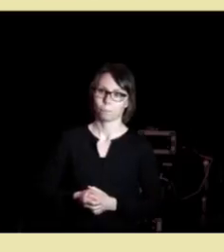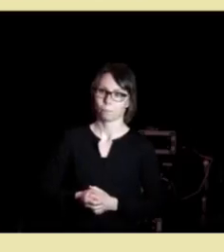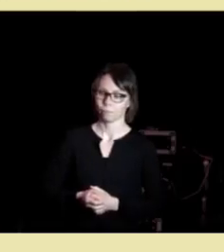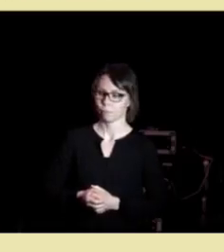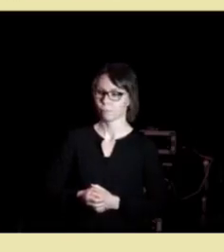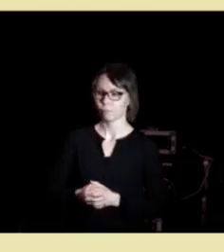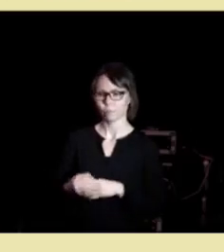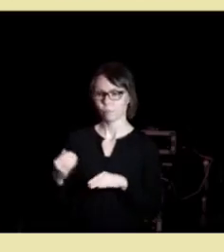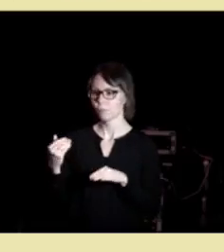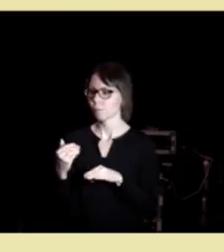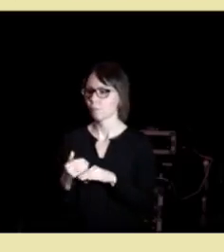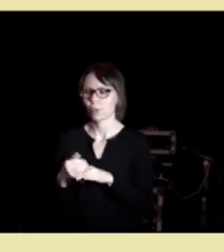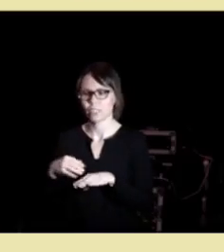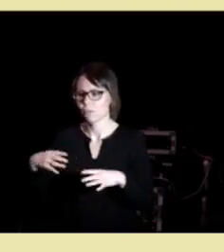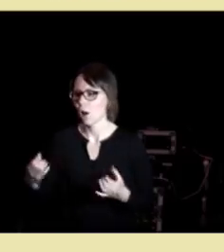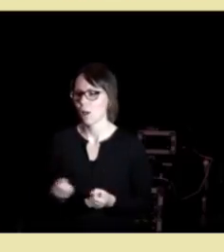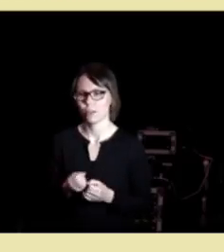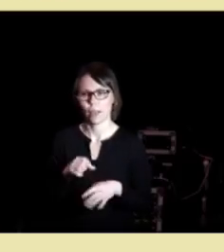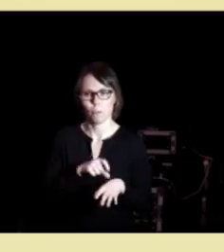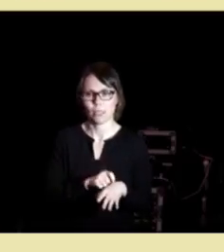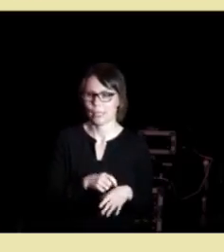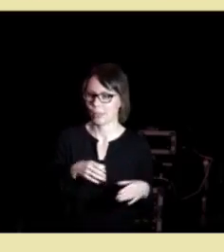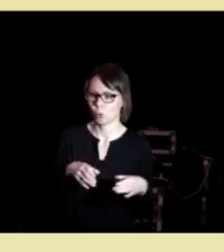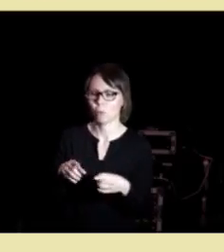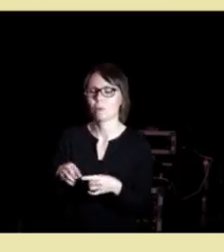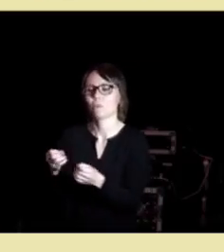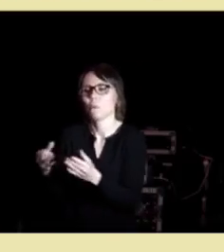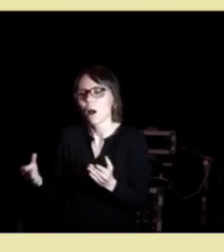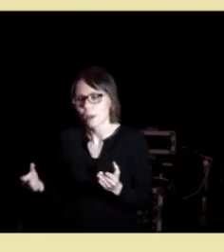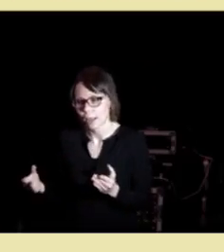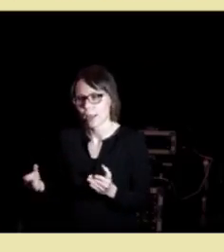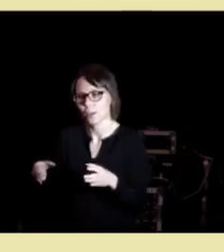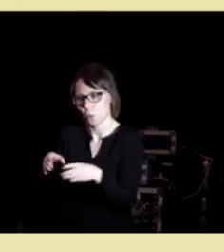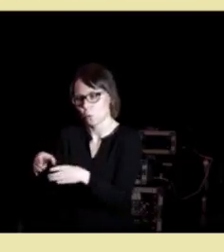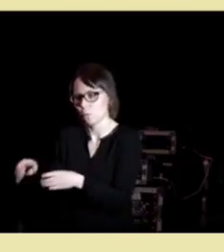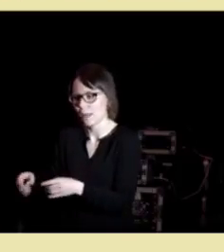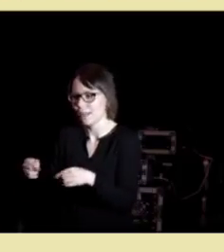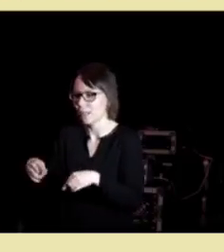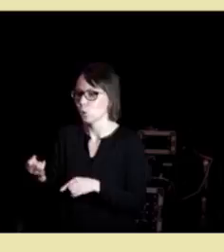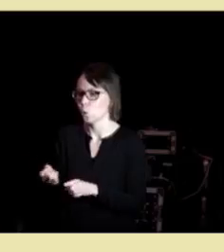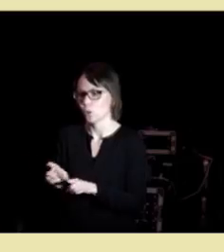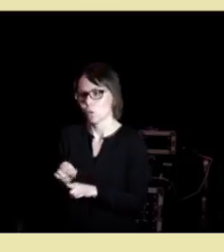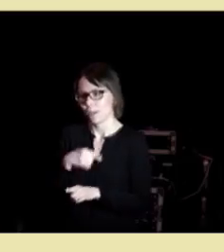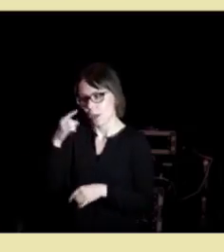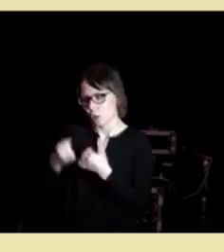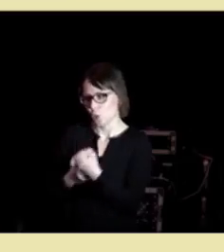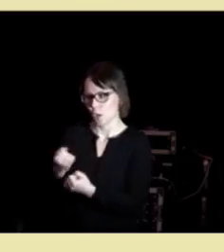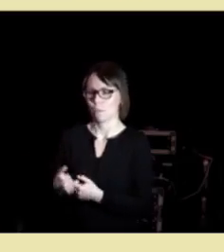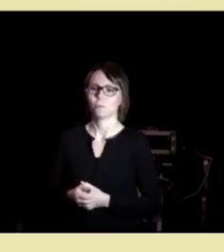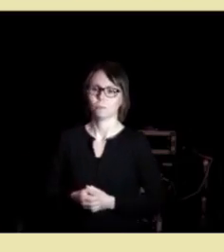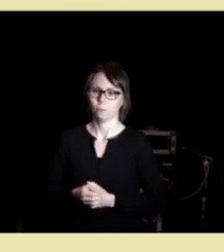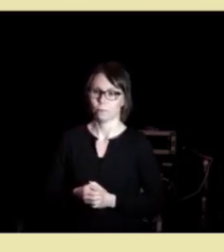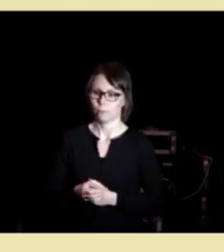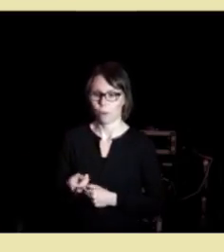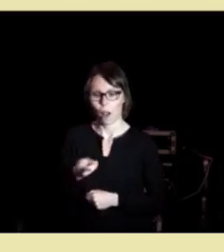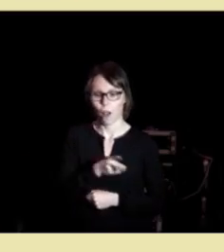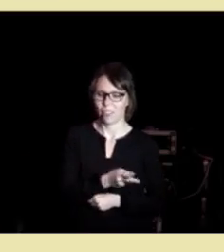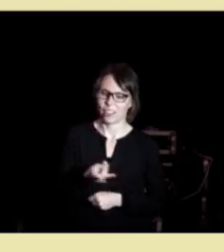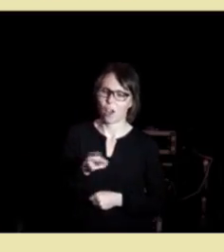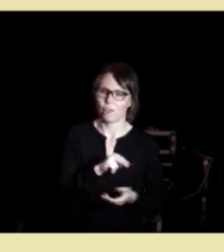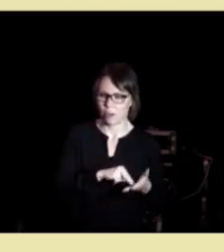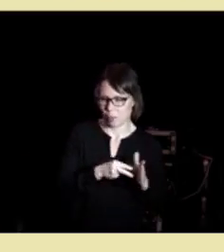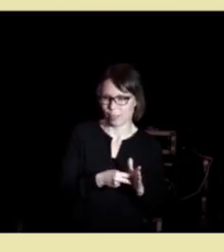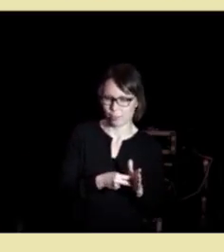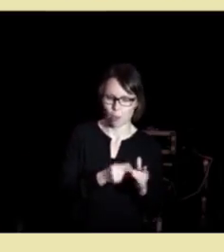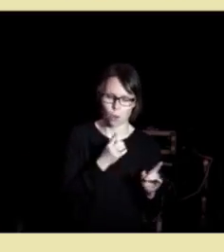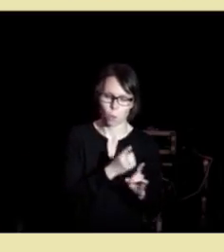Dette passer ikke for alle pasientgrupper, men for mange pasientgrupper så dette noe som vi kan gå inn på. For andre så det andre